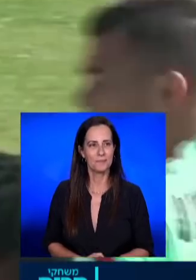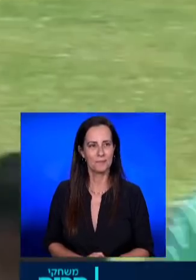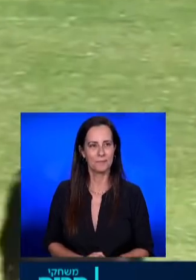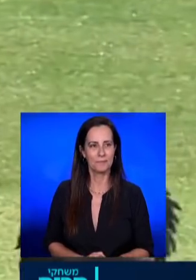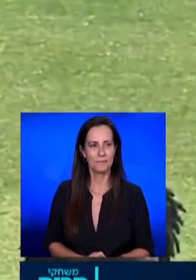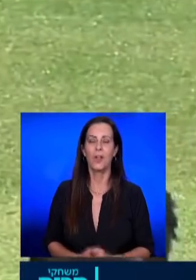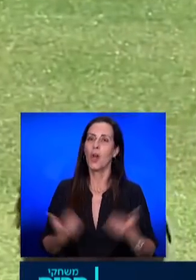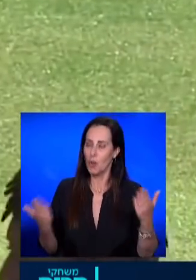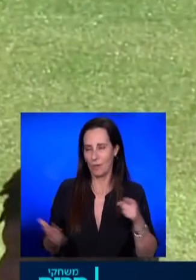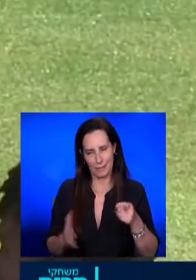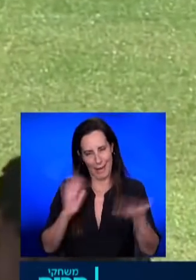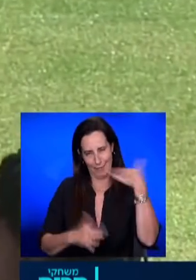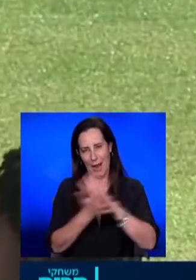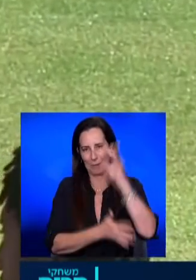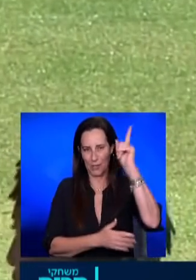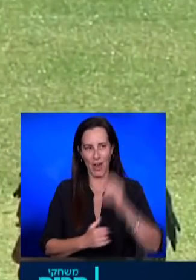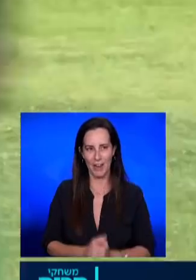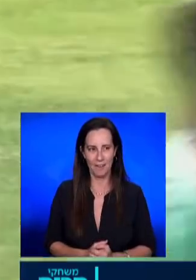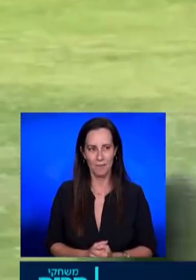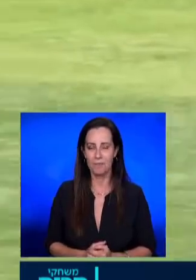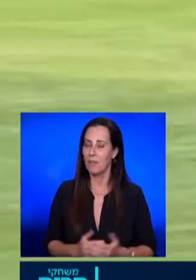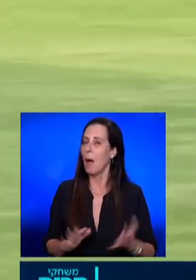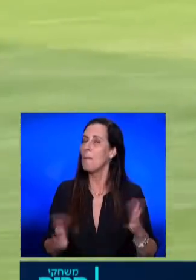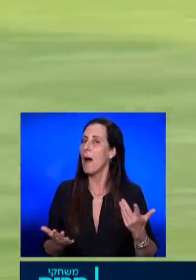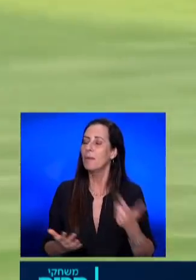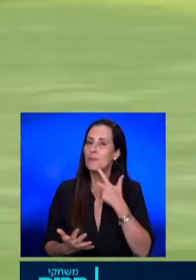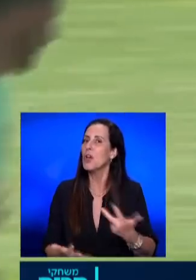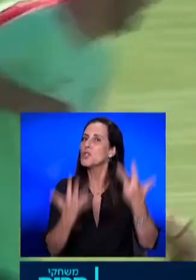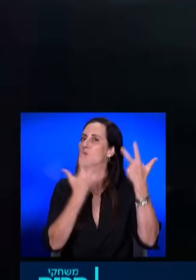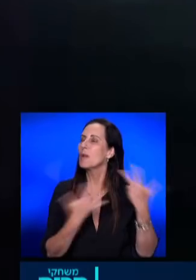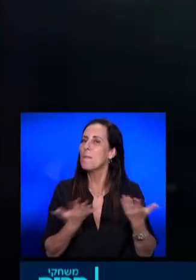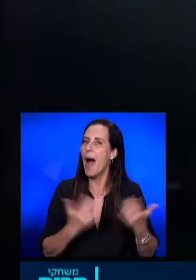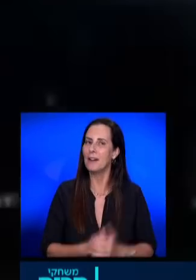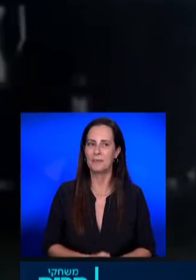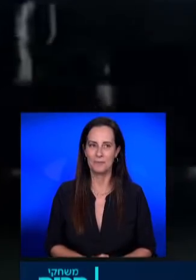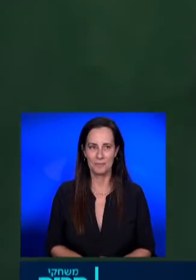טוב, אז זה היה לפני 15 שנה, אבל מה אם לפני 8 שנים?